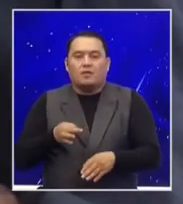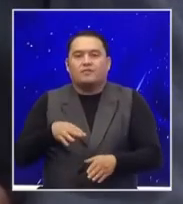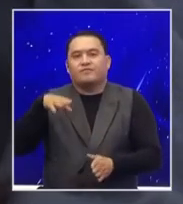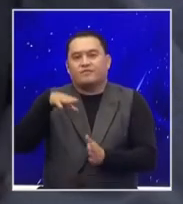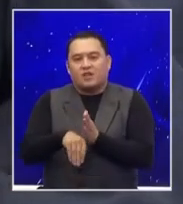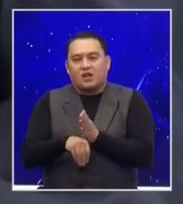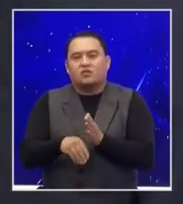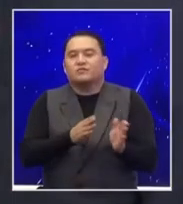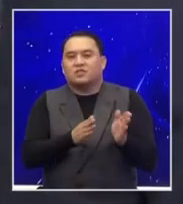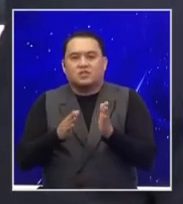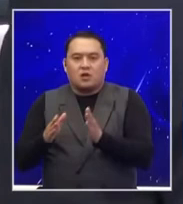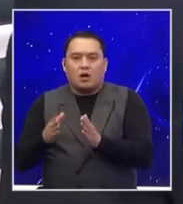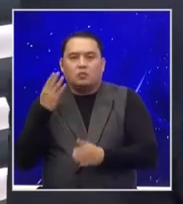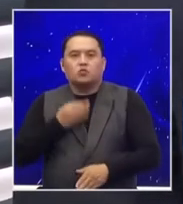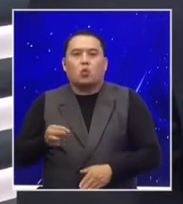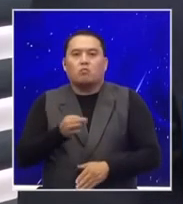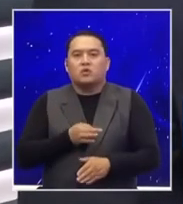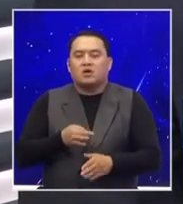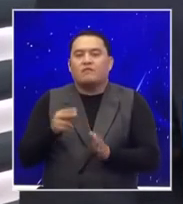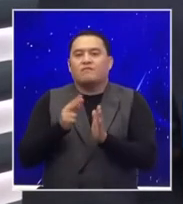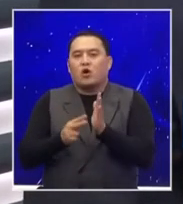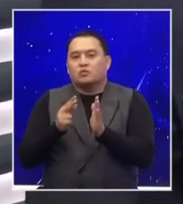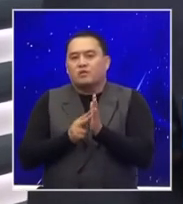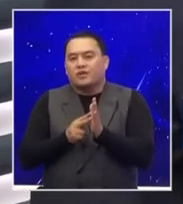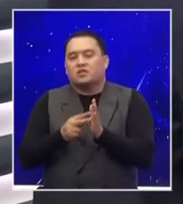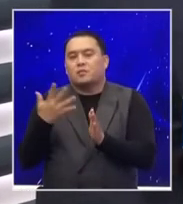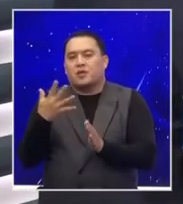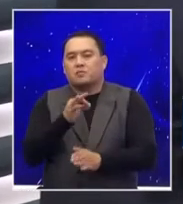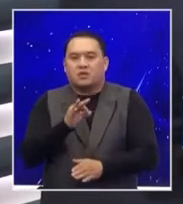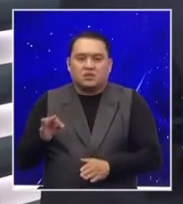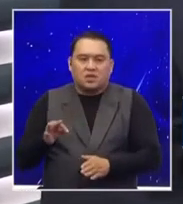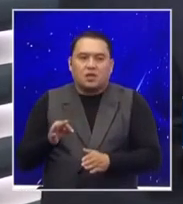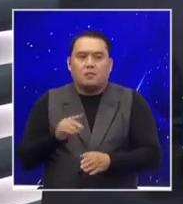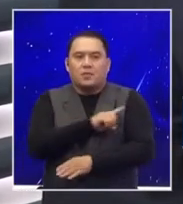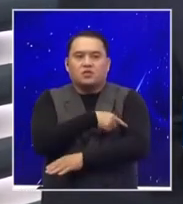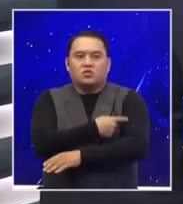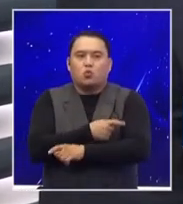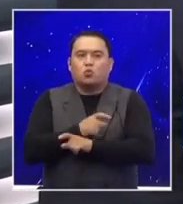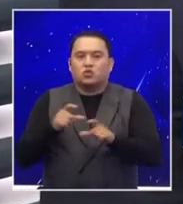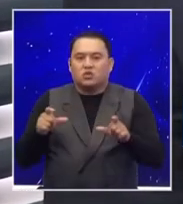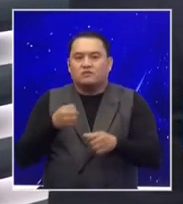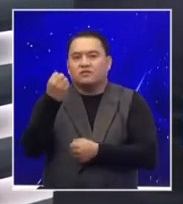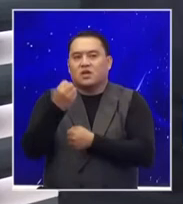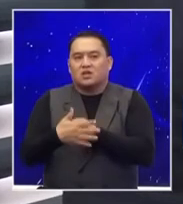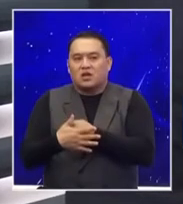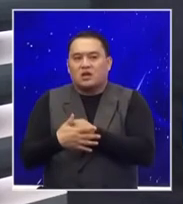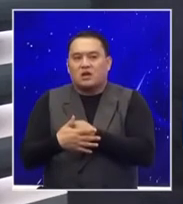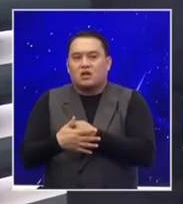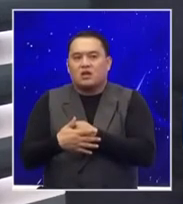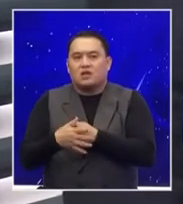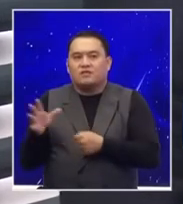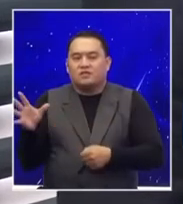внедрила данную систему. В Алматинской области порядка 80-85% медицинских учреждений уже централизованы и